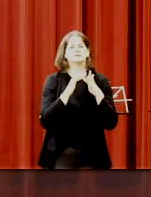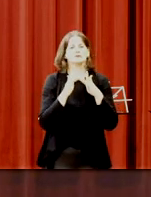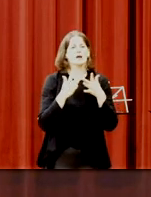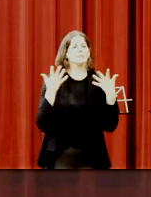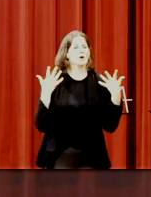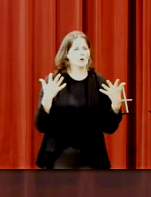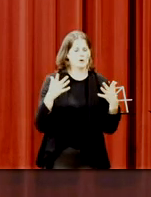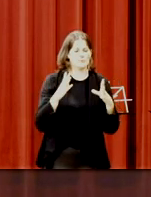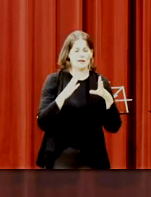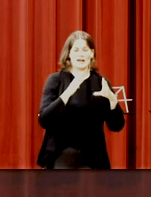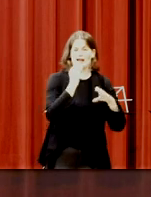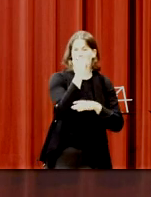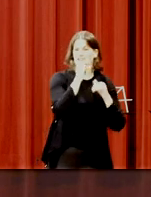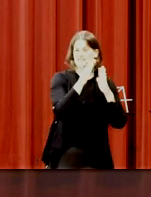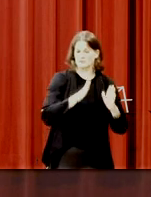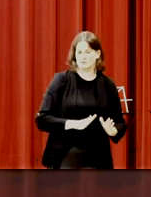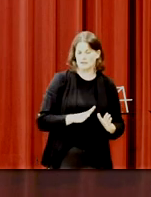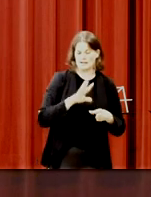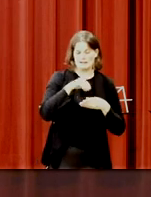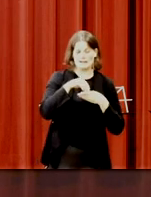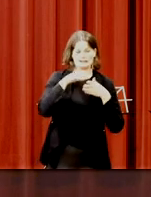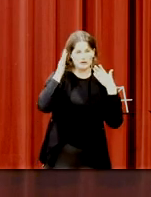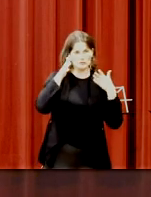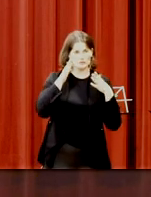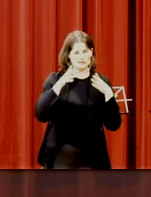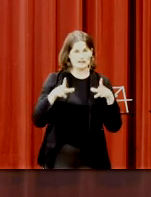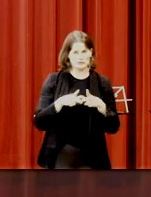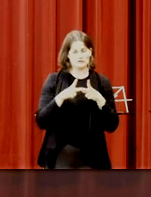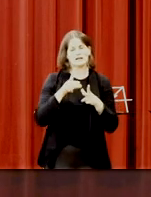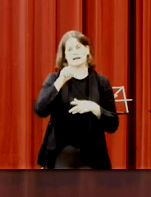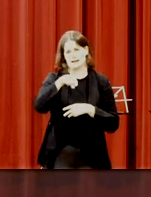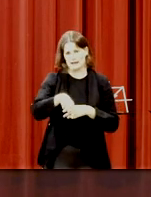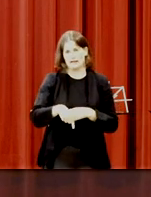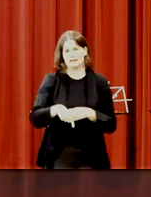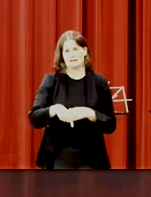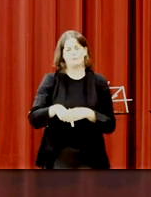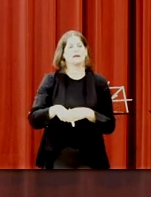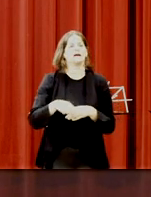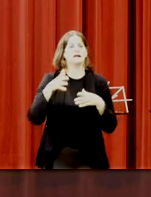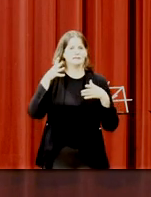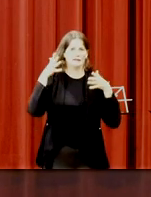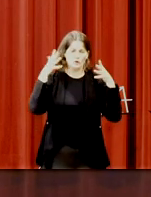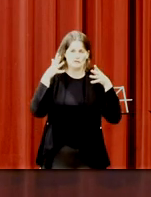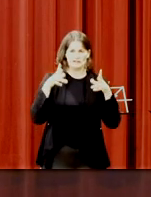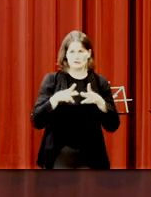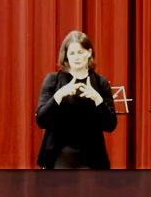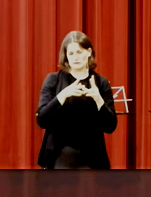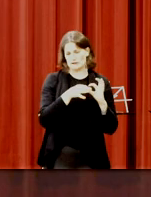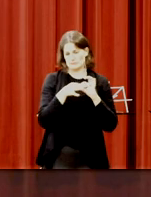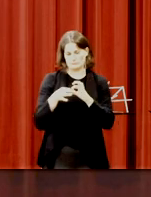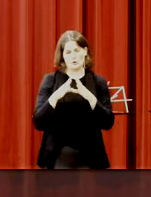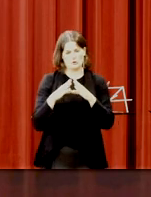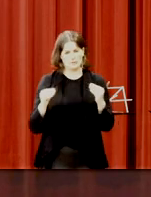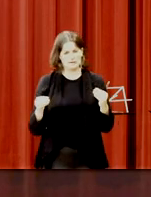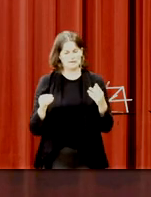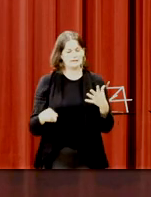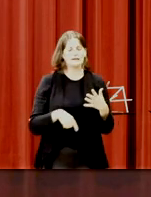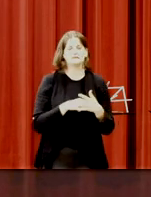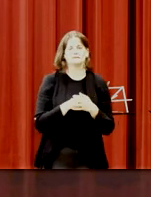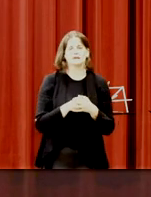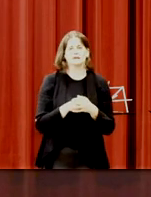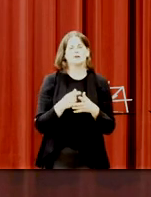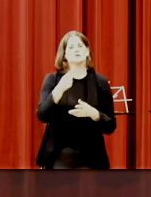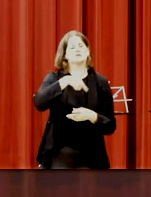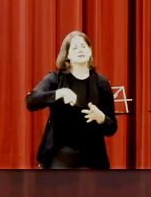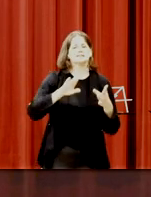universitat, com ens relacionem i actuem amb les organitzacions i com ens articulem i